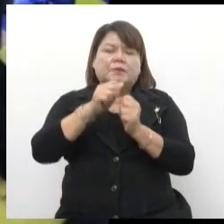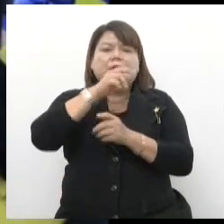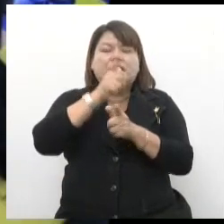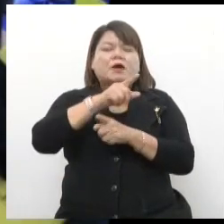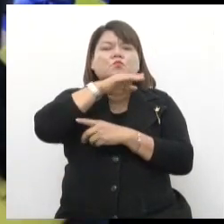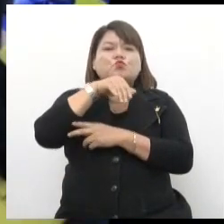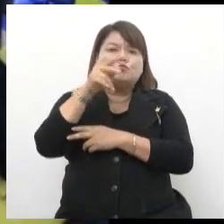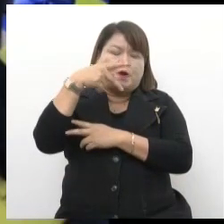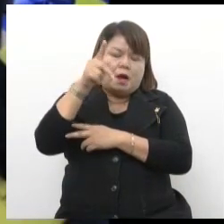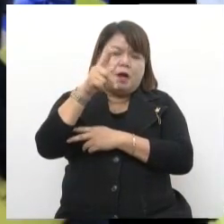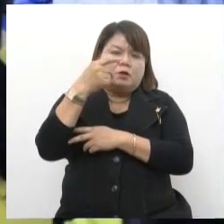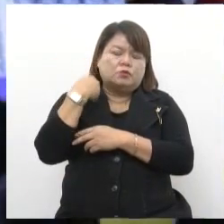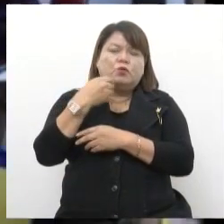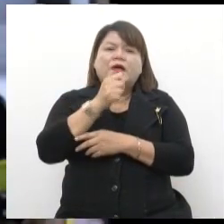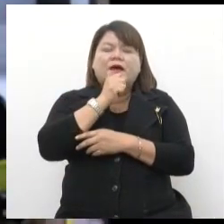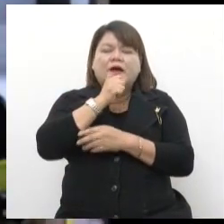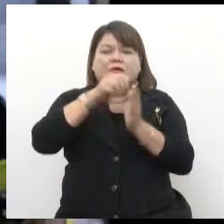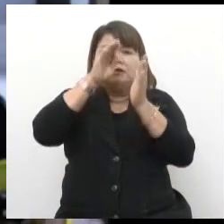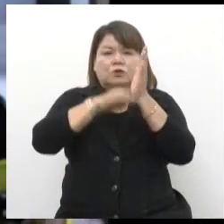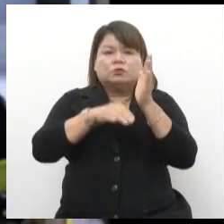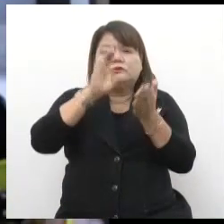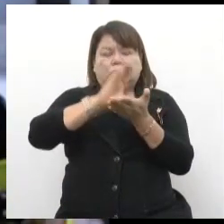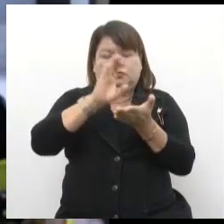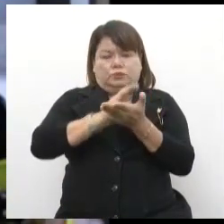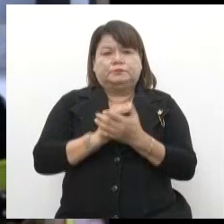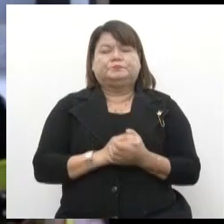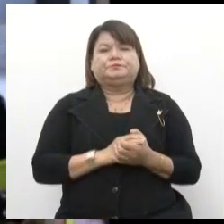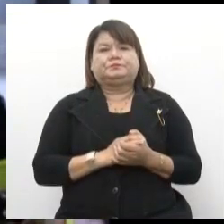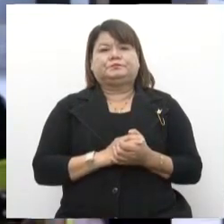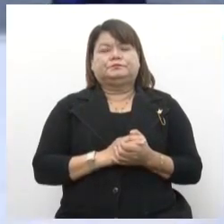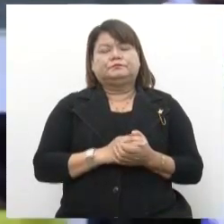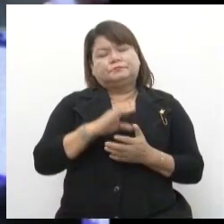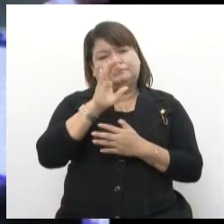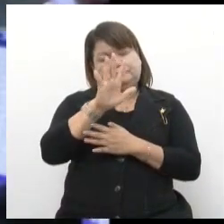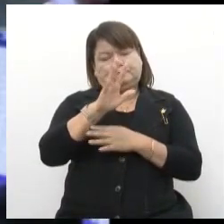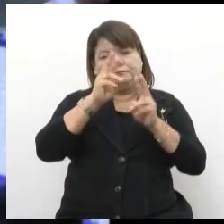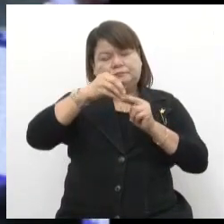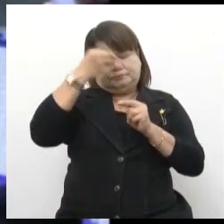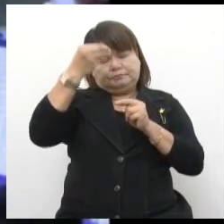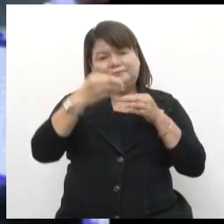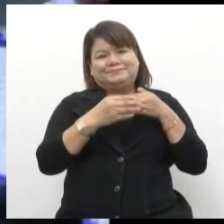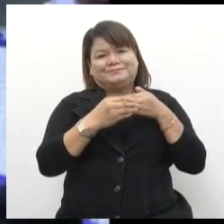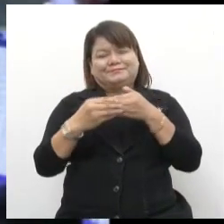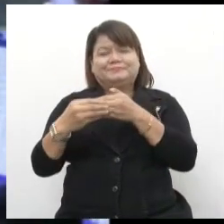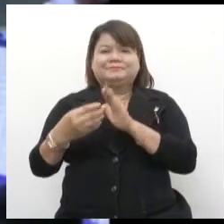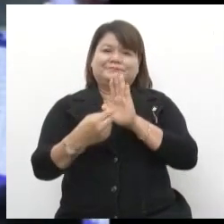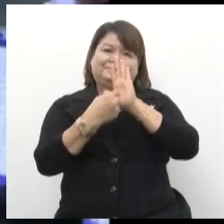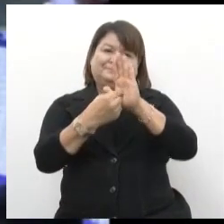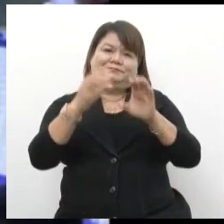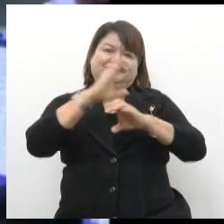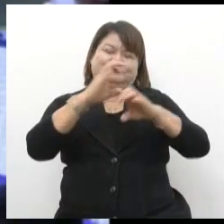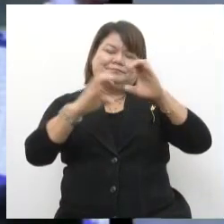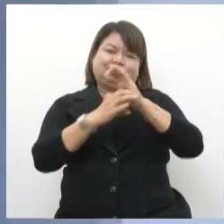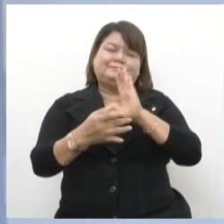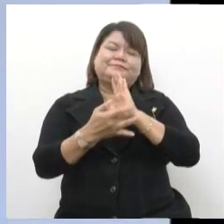าเพื่อสูตรอาหารลดต้นทุน 5. นักเรียนนำเสนอโครงงานทักษะอา